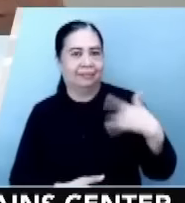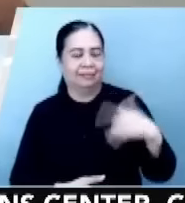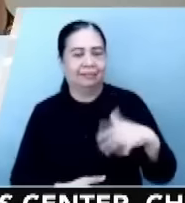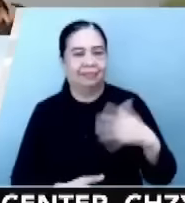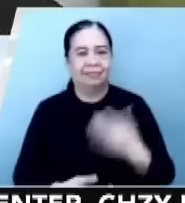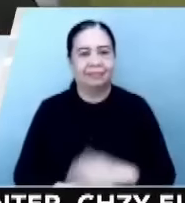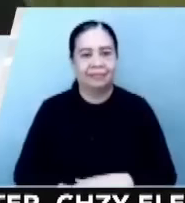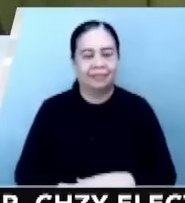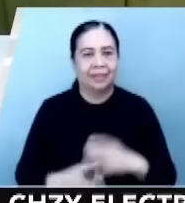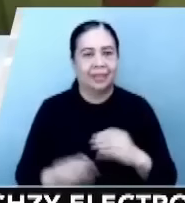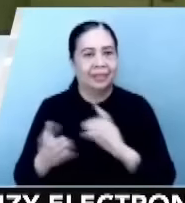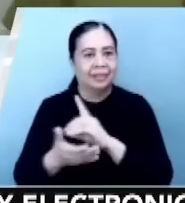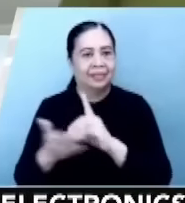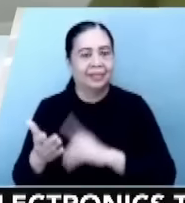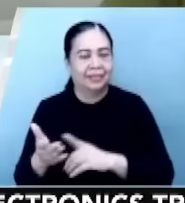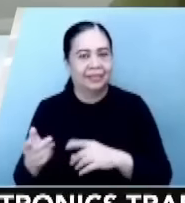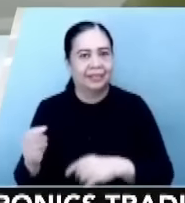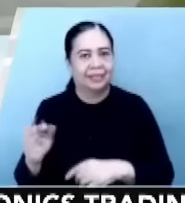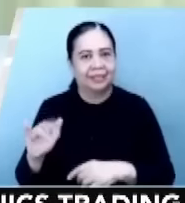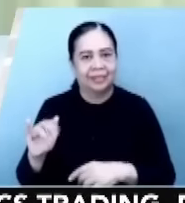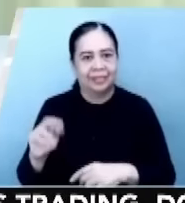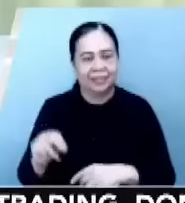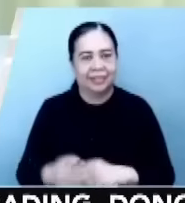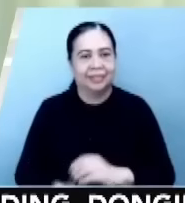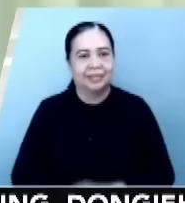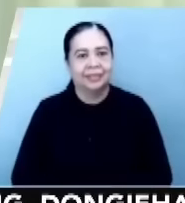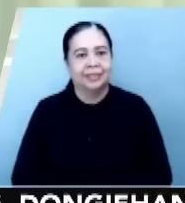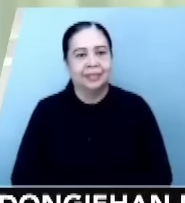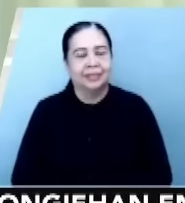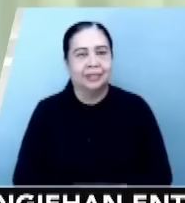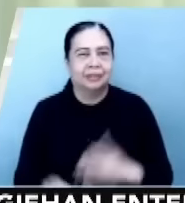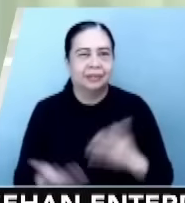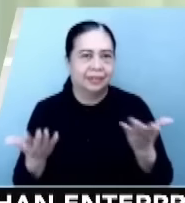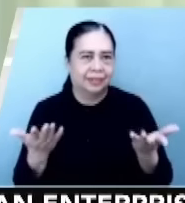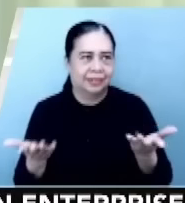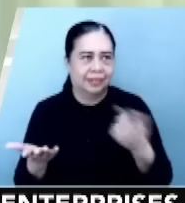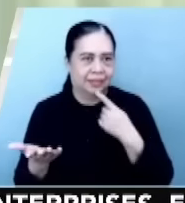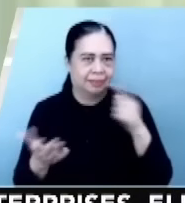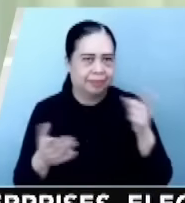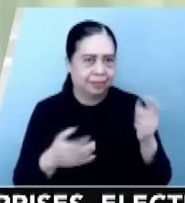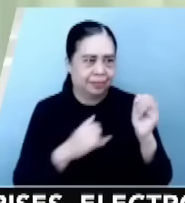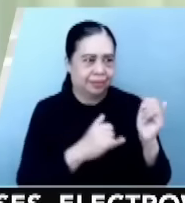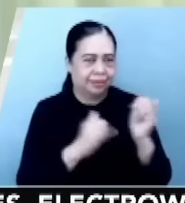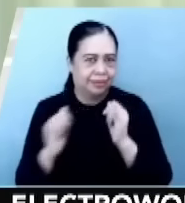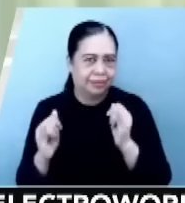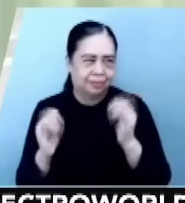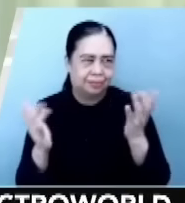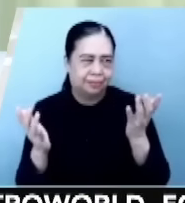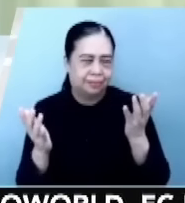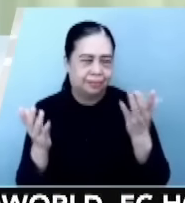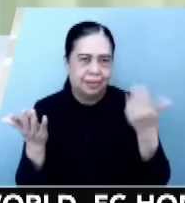at designer na si Ryan Ablaza Uson. Saka sinabi ko lang sa kanila na something